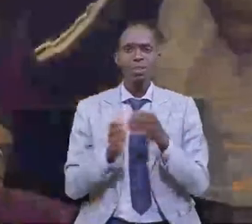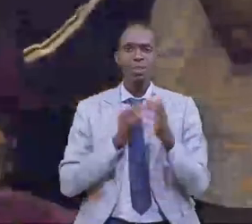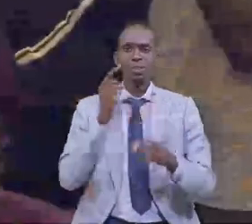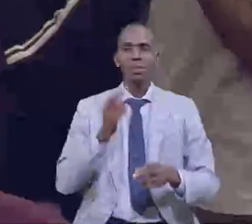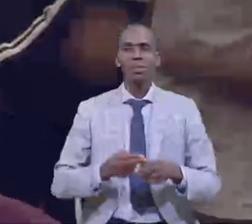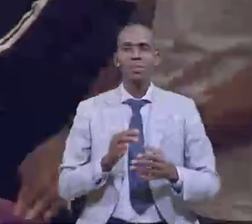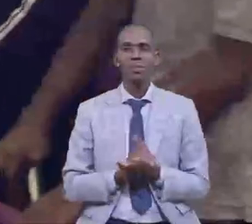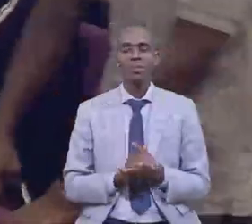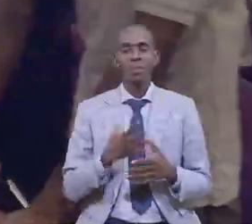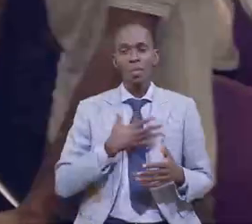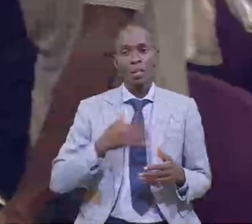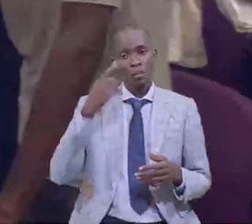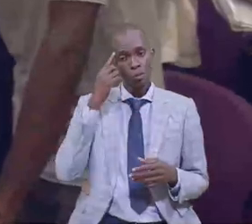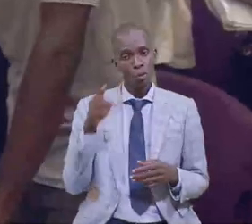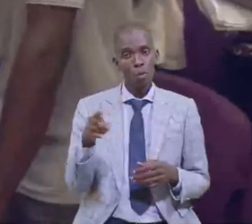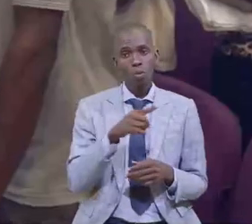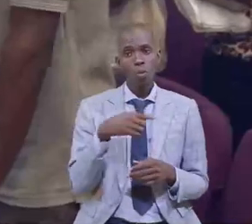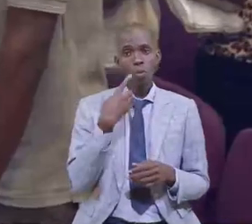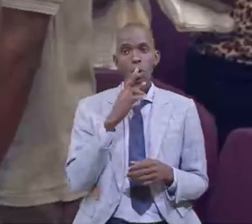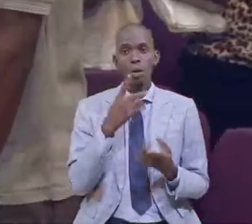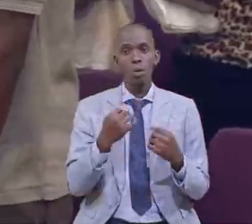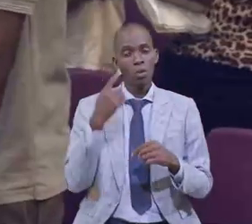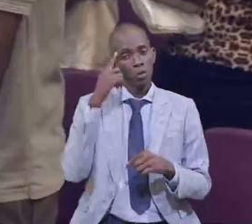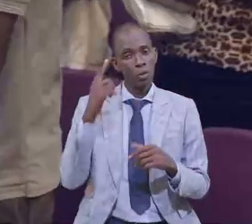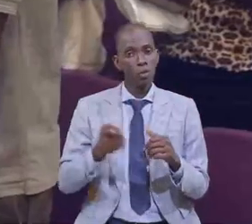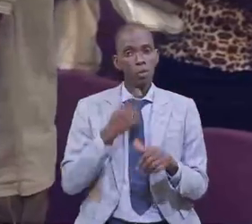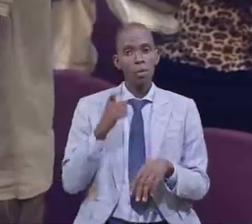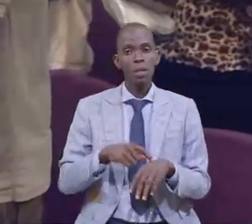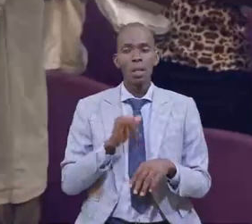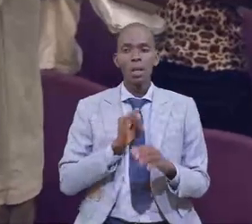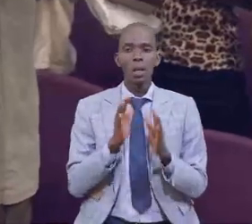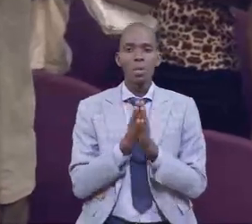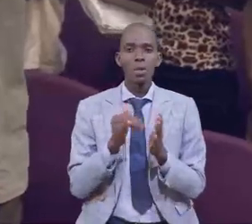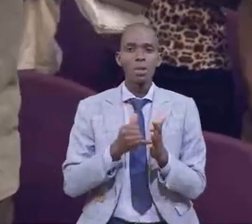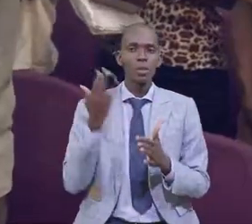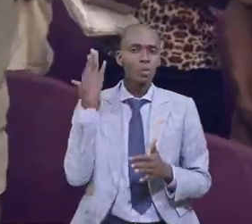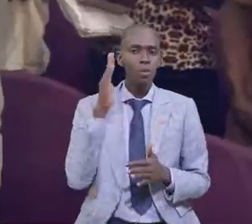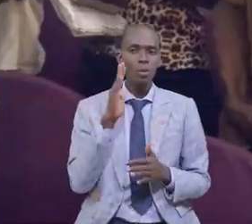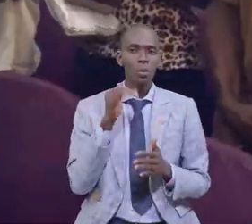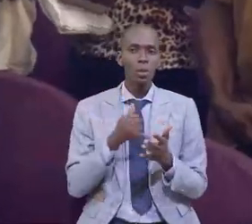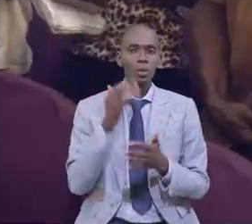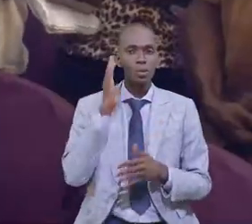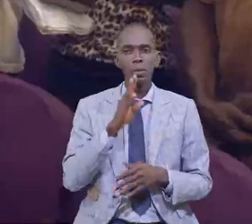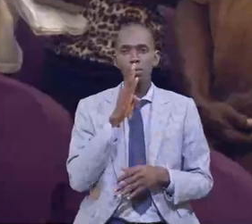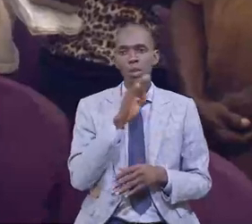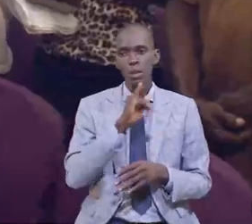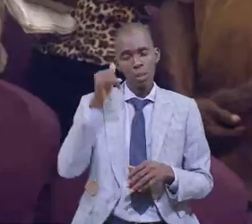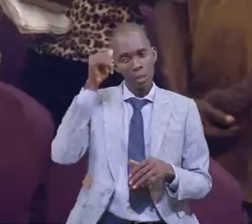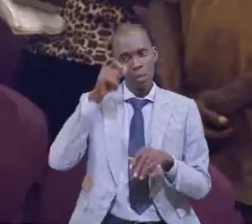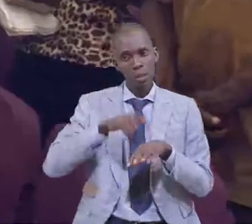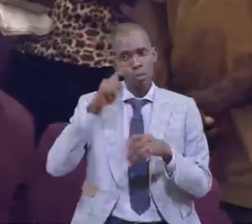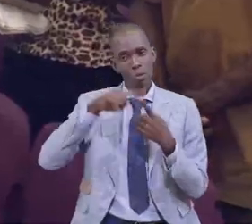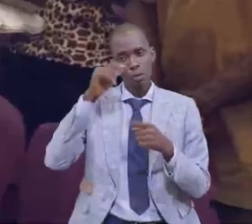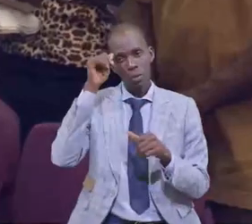ce soir au nom de Jésus. Pour ceux qui sont là pour la première fois, je prie que ce soit un temps mémorable pour